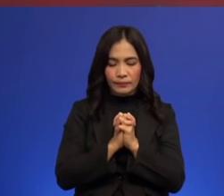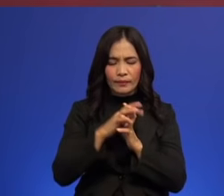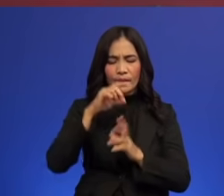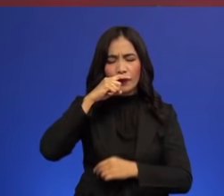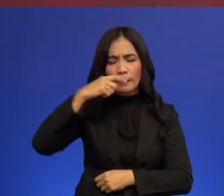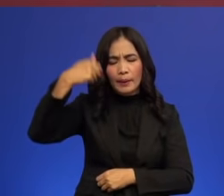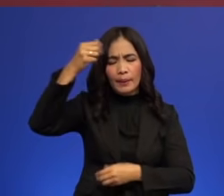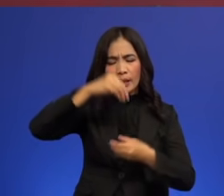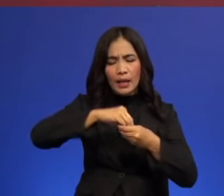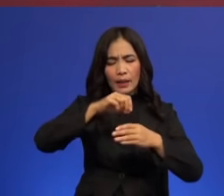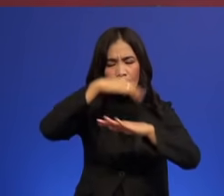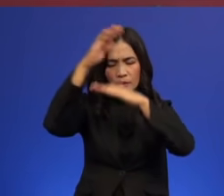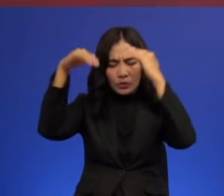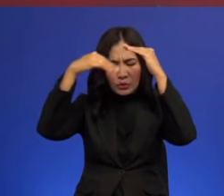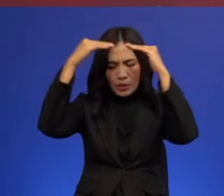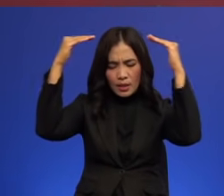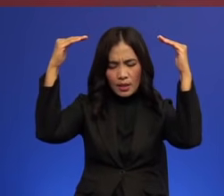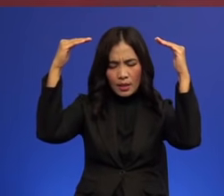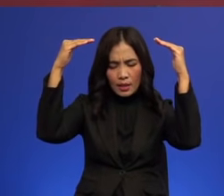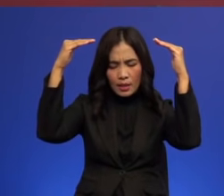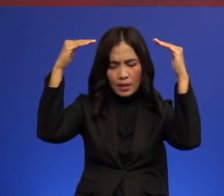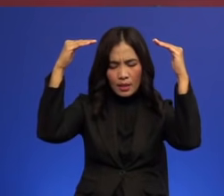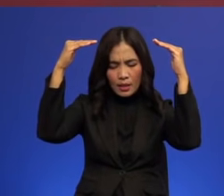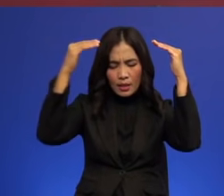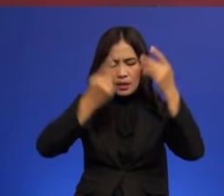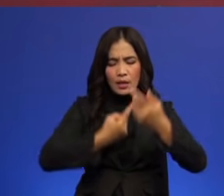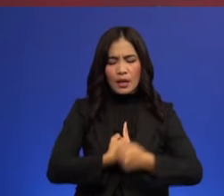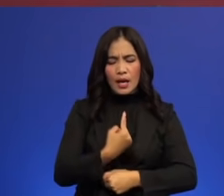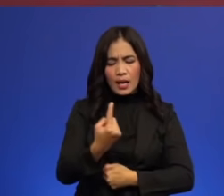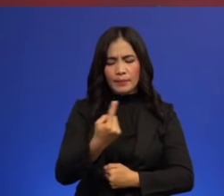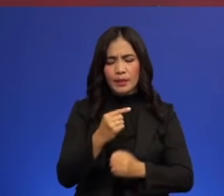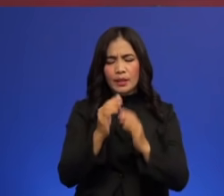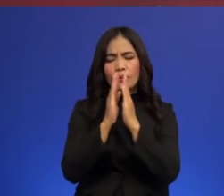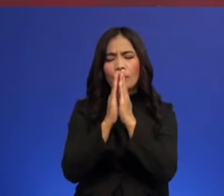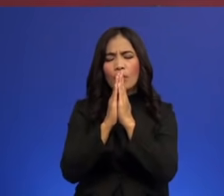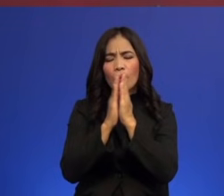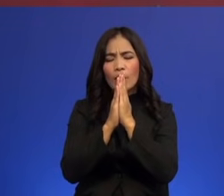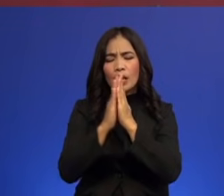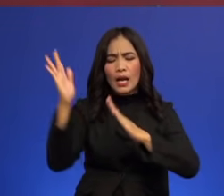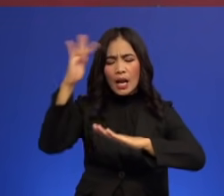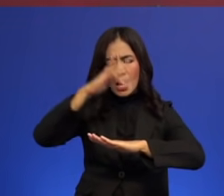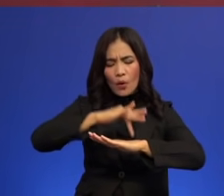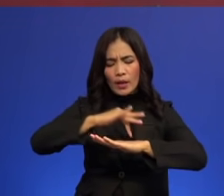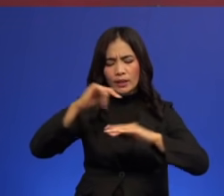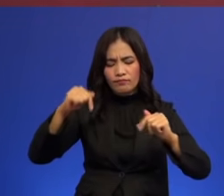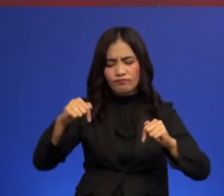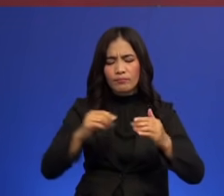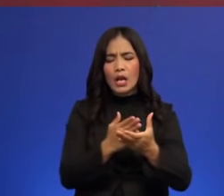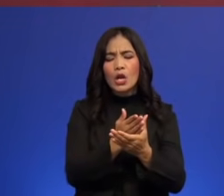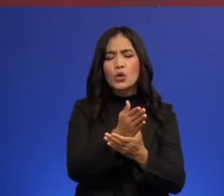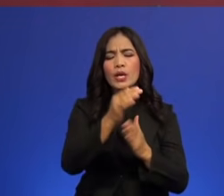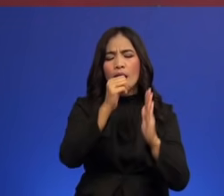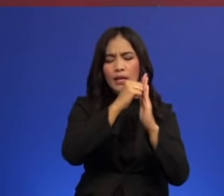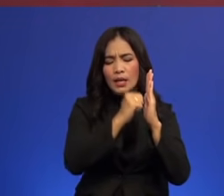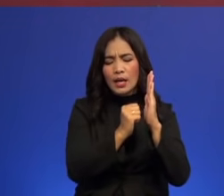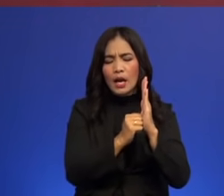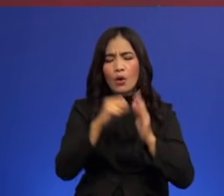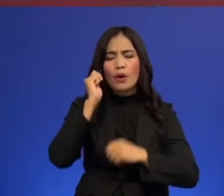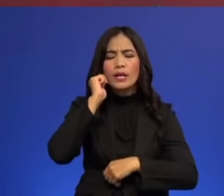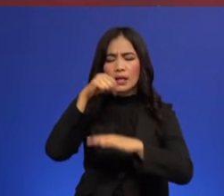Bapa di dalam surga, kami mohon lawatan-Mu melalui acara Wanita Surgawi ini.